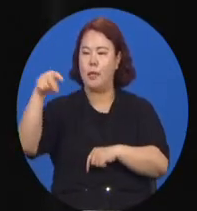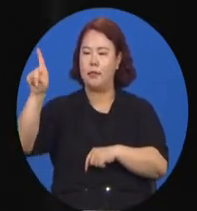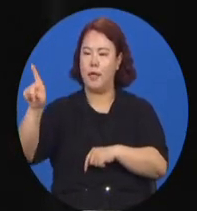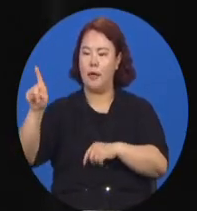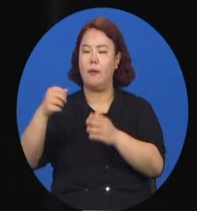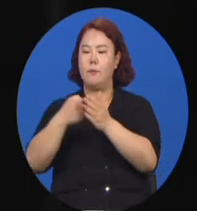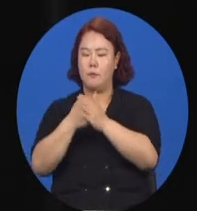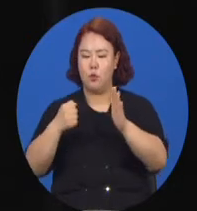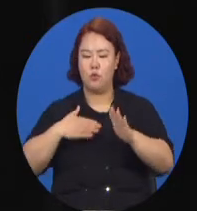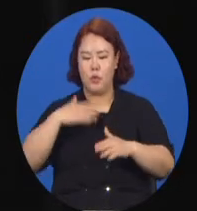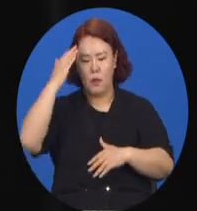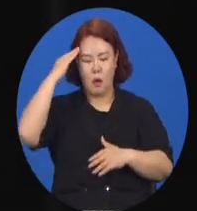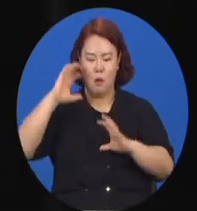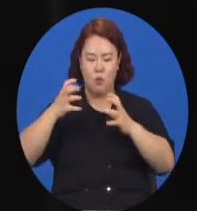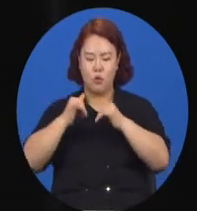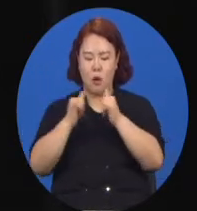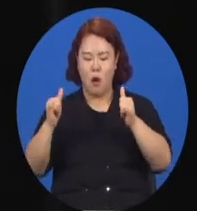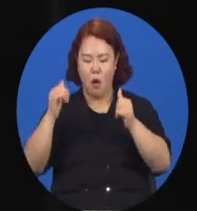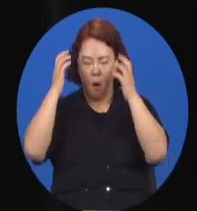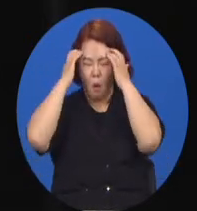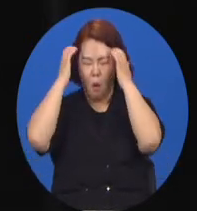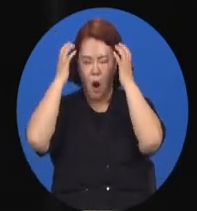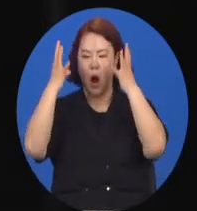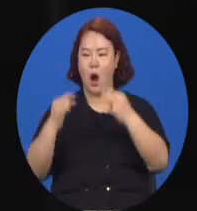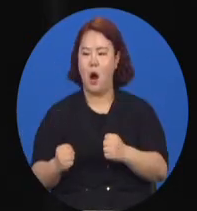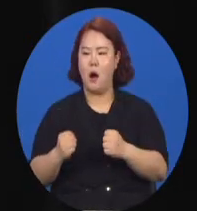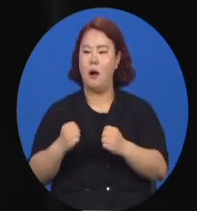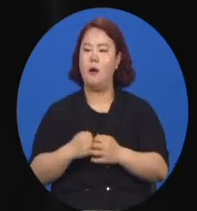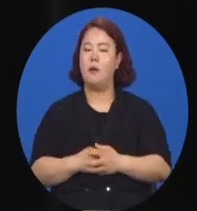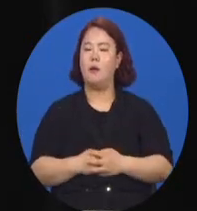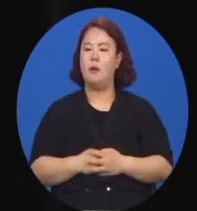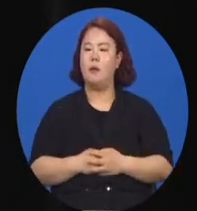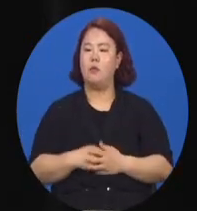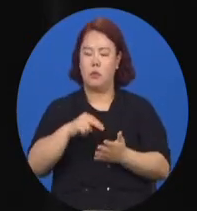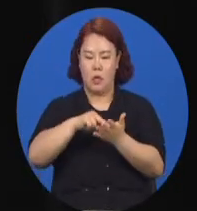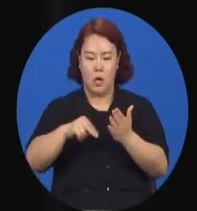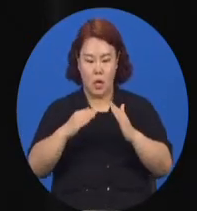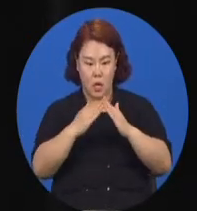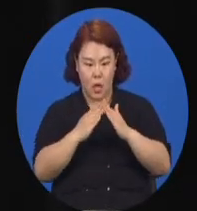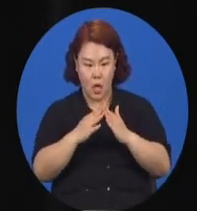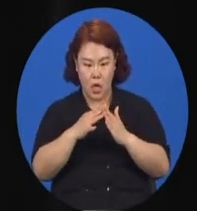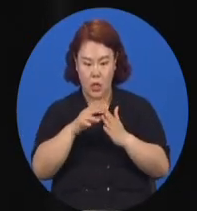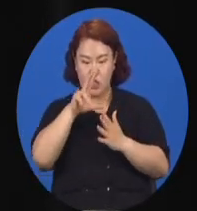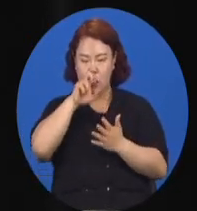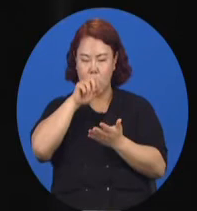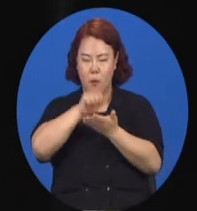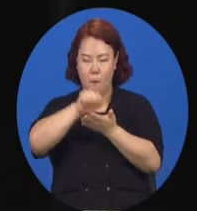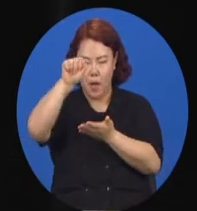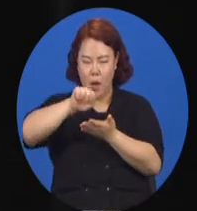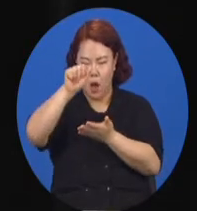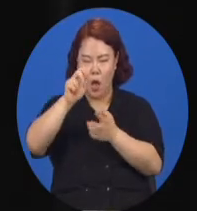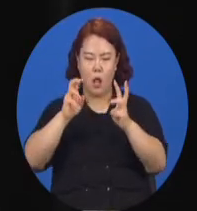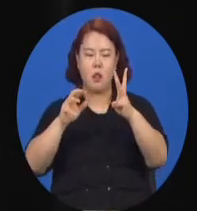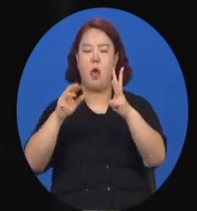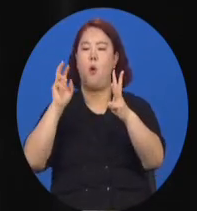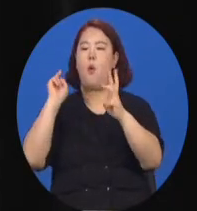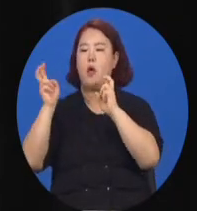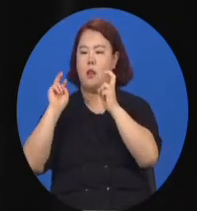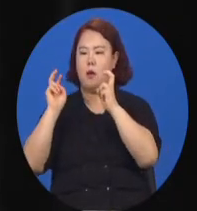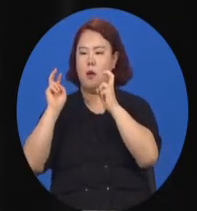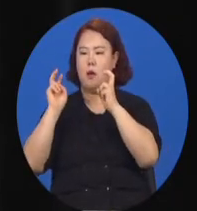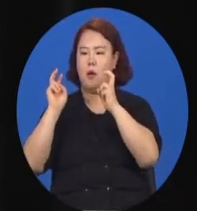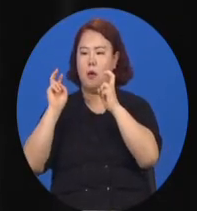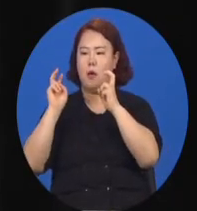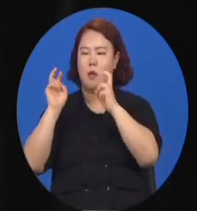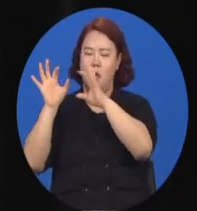우리나라 국민들이 많은 고통을 받고 있는데 우리 단양의 경우는 시멘트 3사를 비롯해서 이 석회석